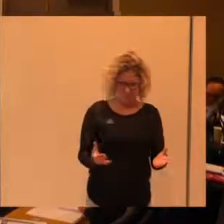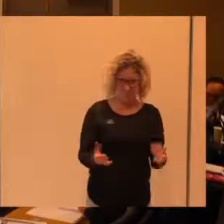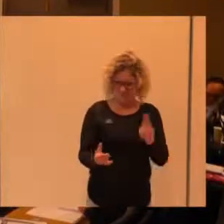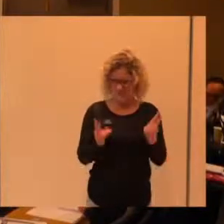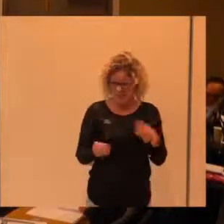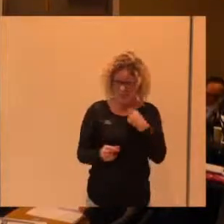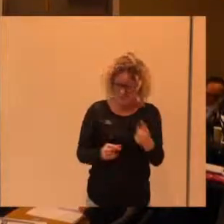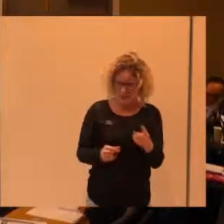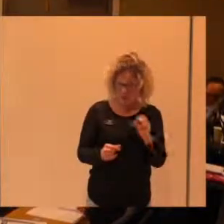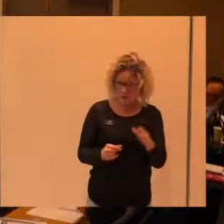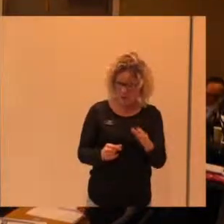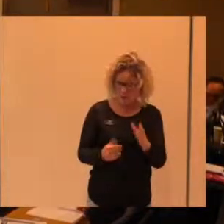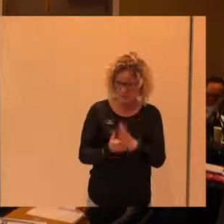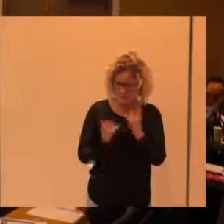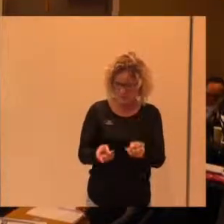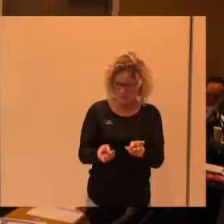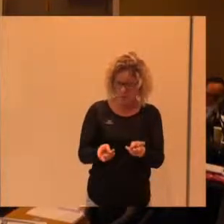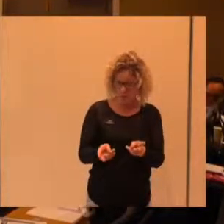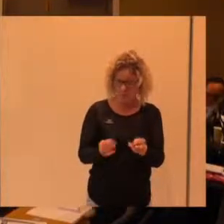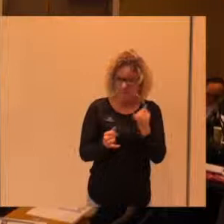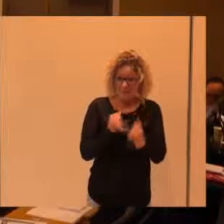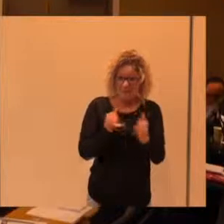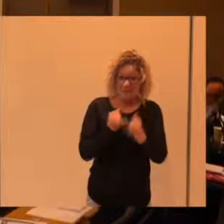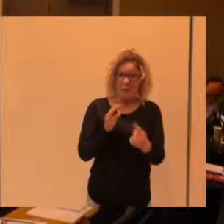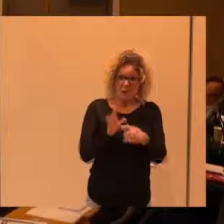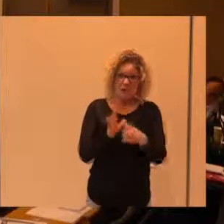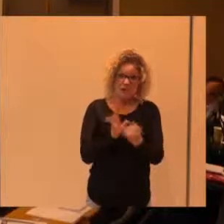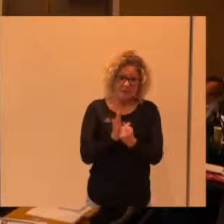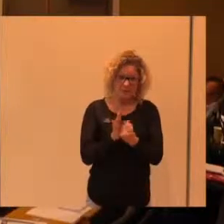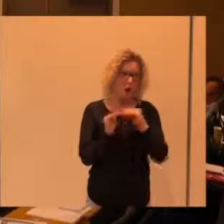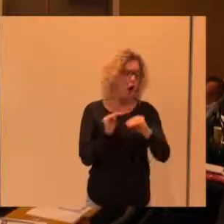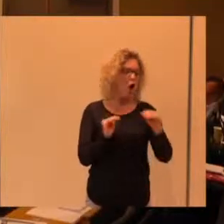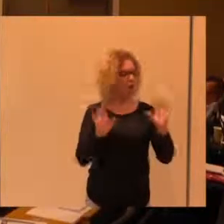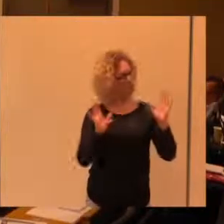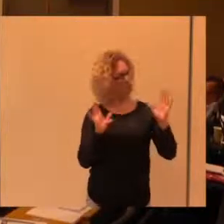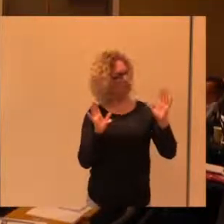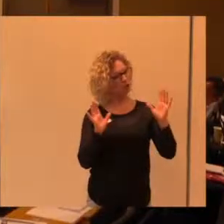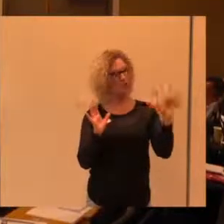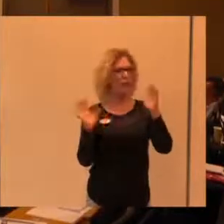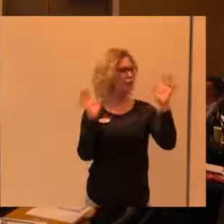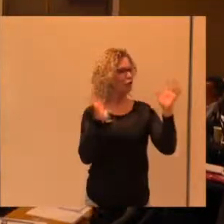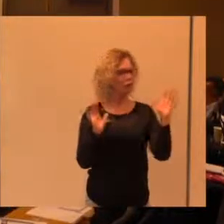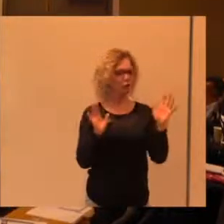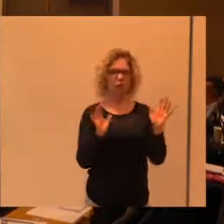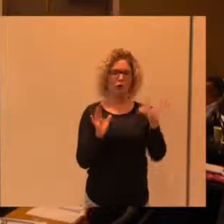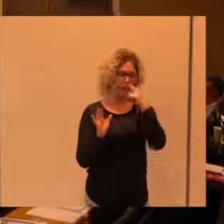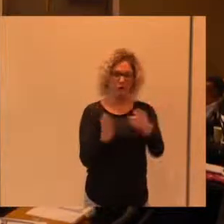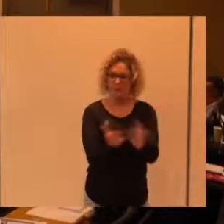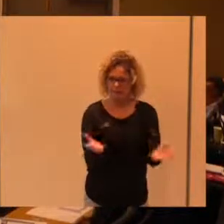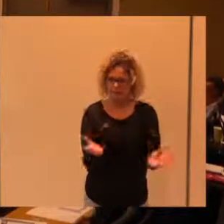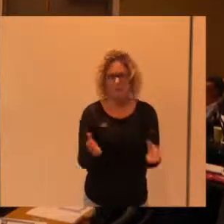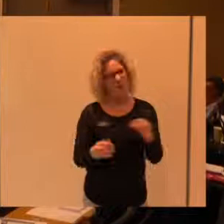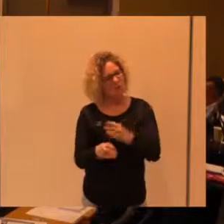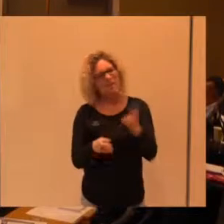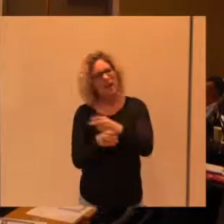säger om vi lägger ribban där. Det är en minimilagstiftning, säger man, för att försöka komma undan lite grann här då. Och då får man i alla